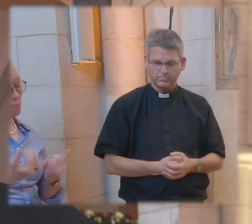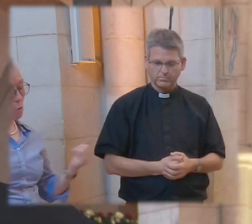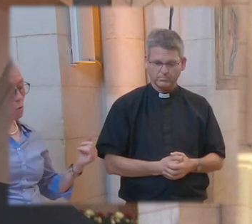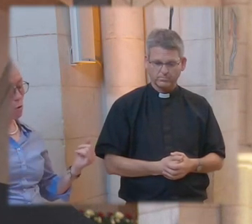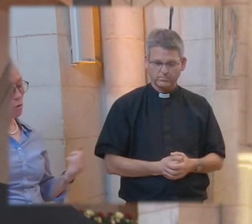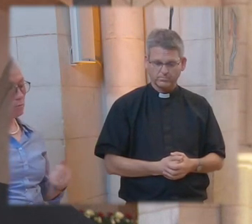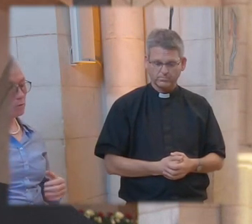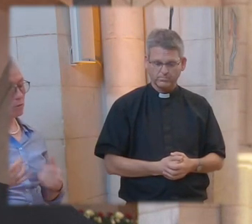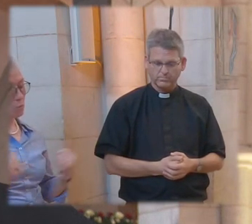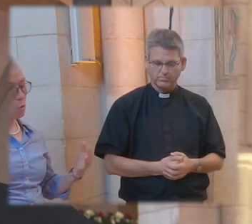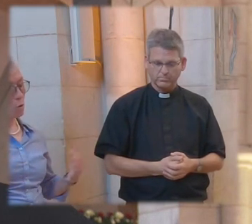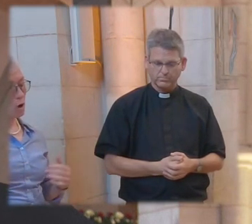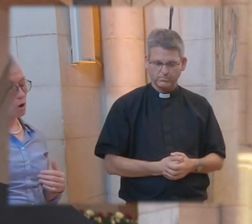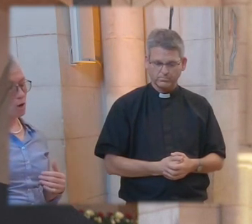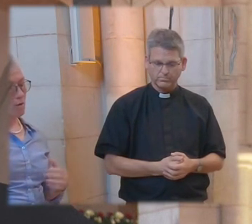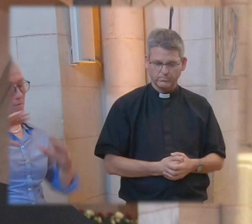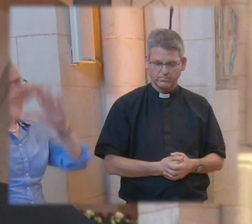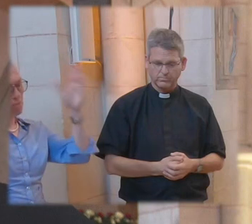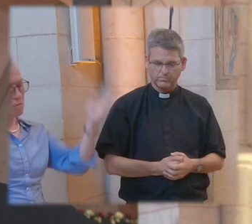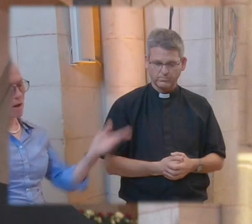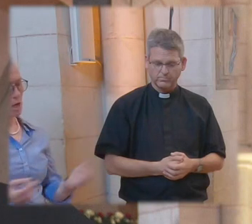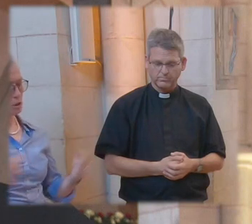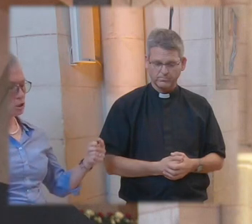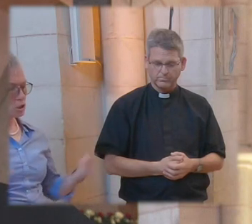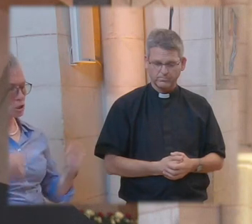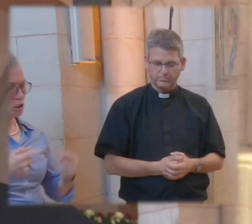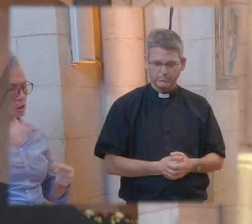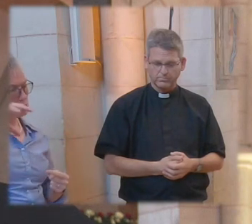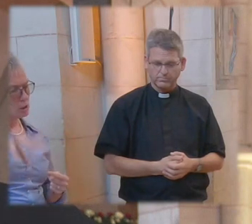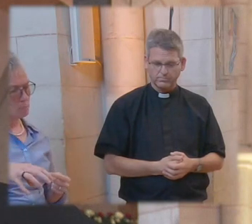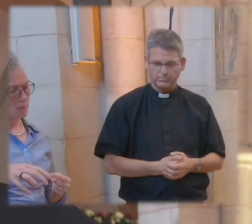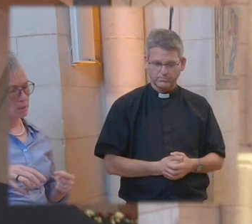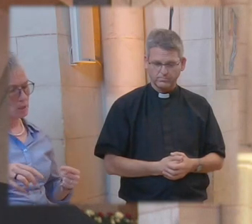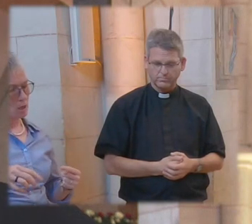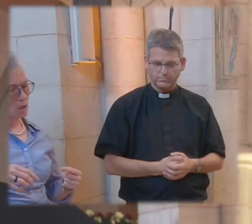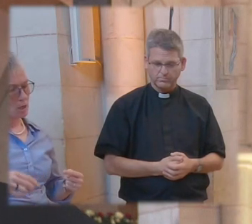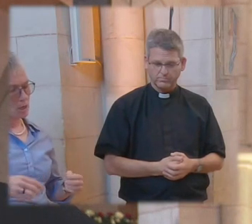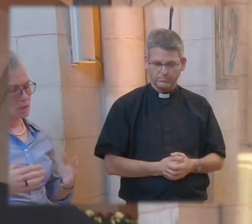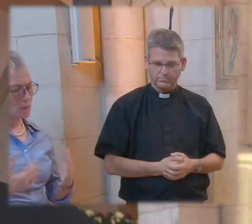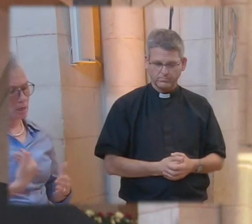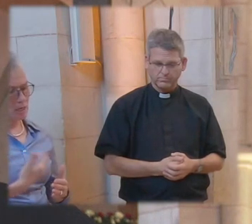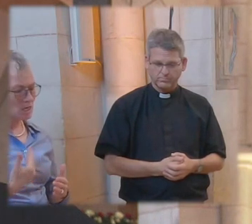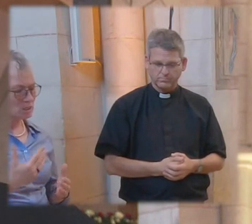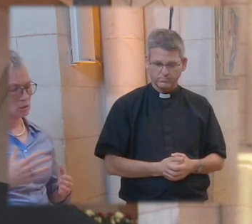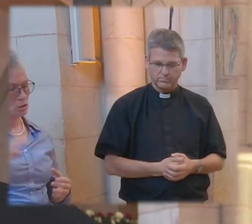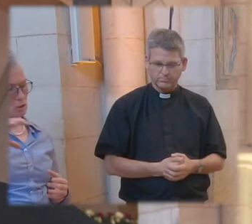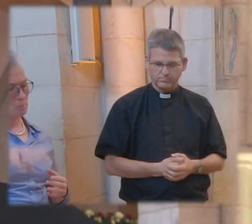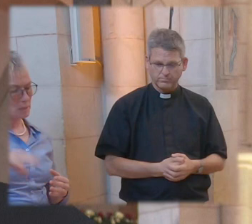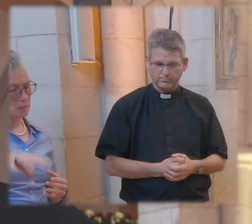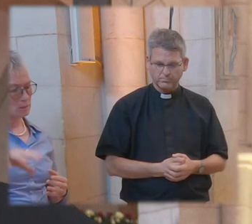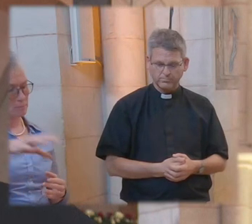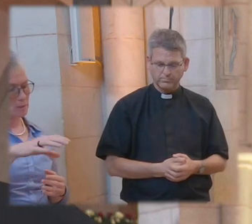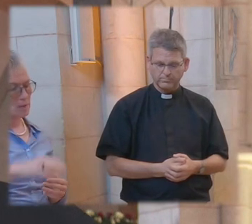und Kriegsgebieten unserer Welt der leidenden Menschen annehmen, und für alle,